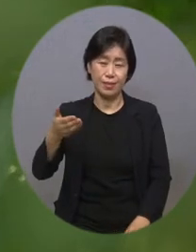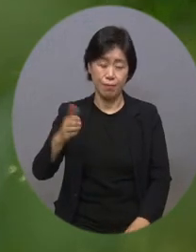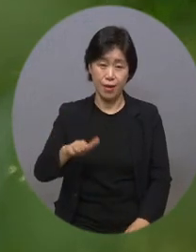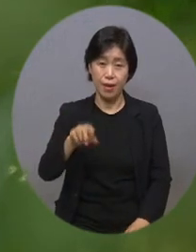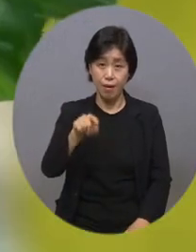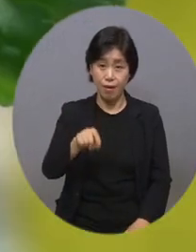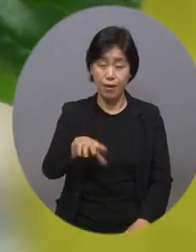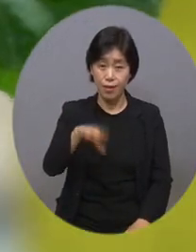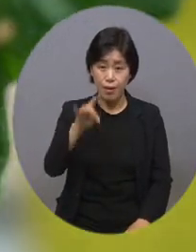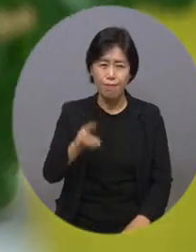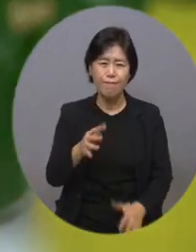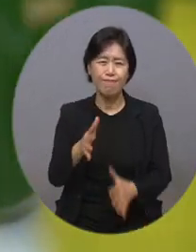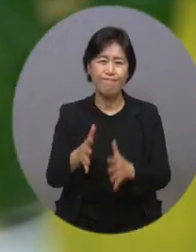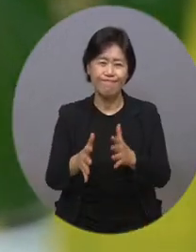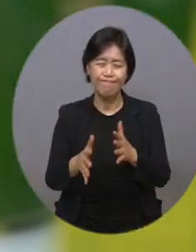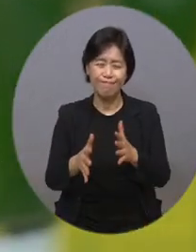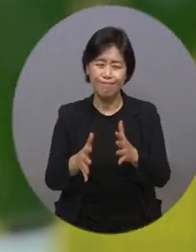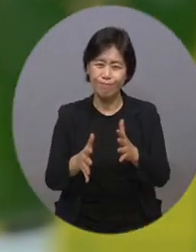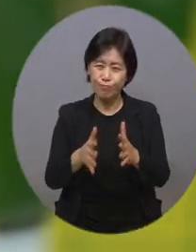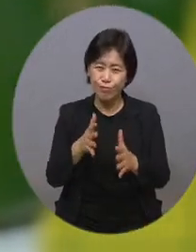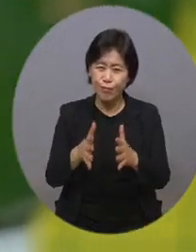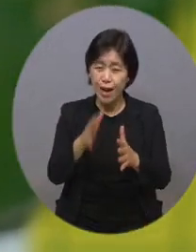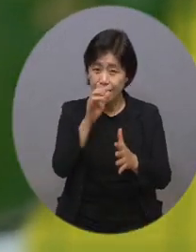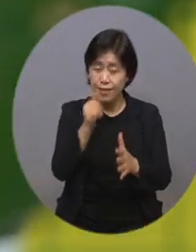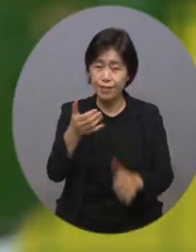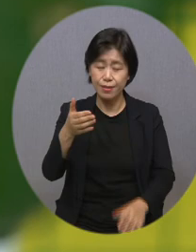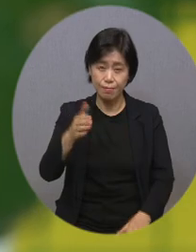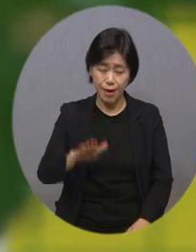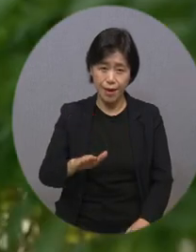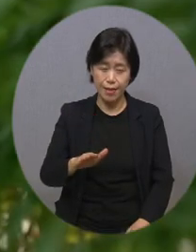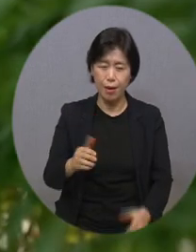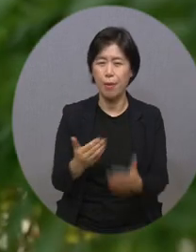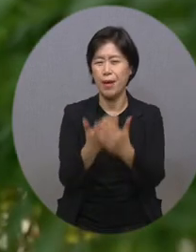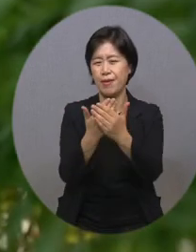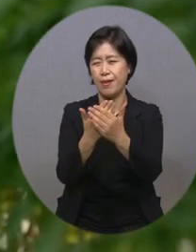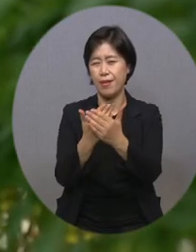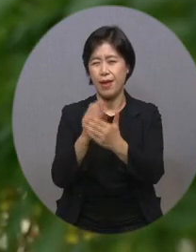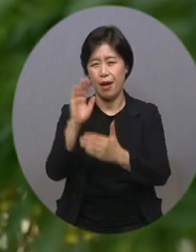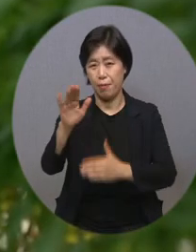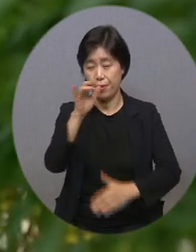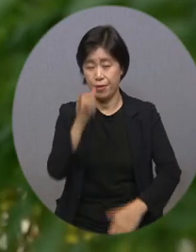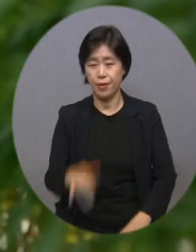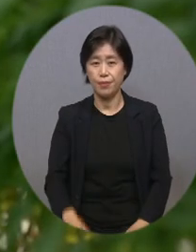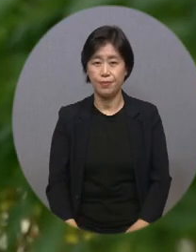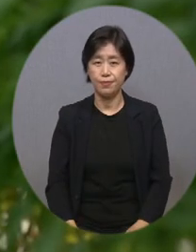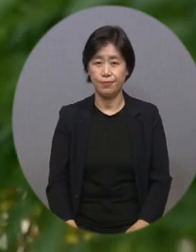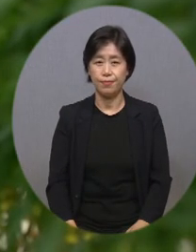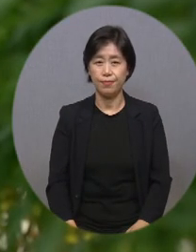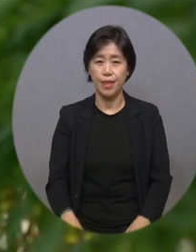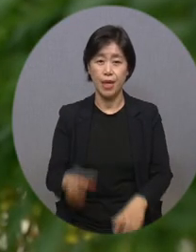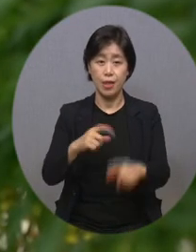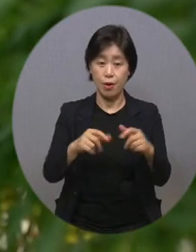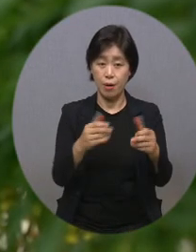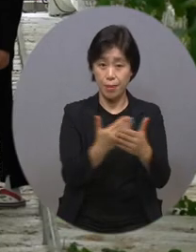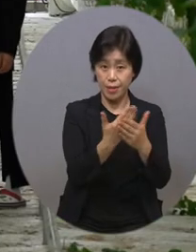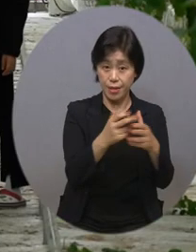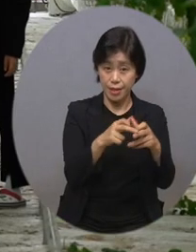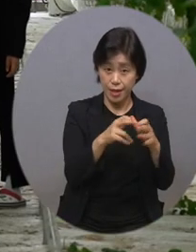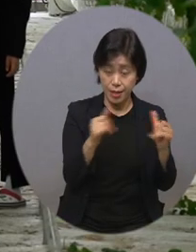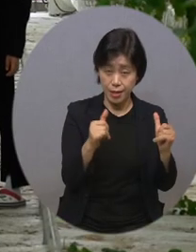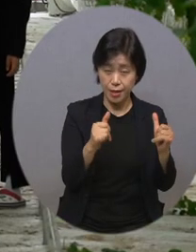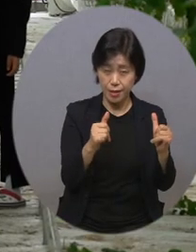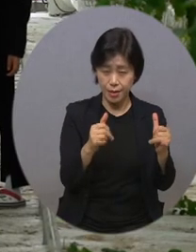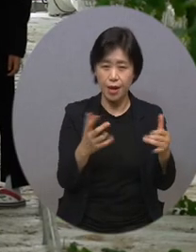제1호 컨소시엄형 장애인 표준사업장인 푸르메 여주팜. 앞으로 더욱더 발달장애인을 위한